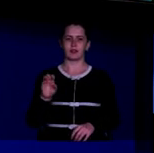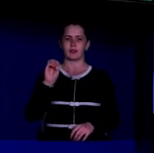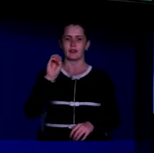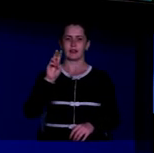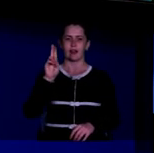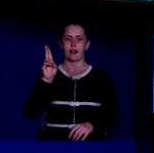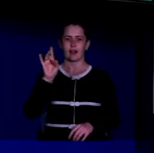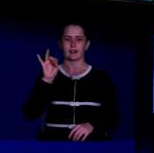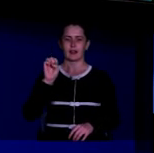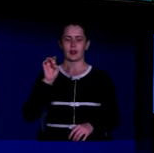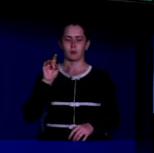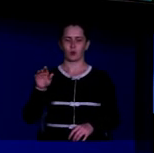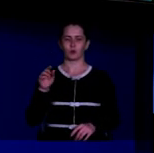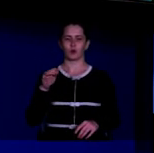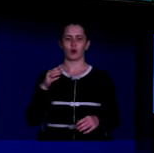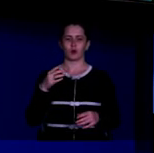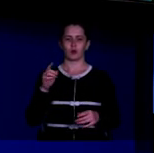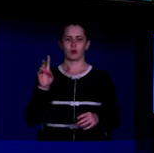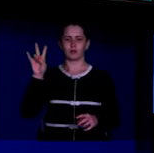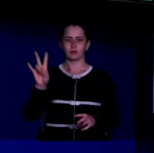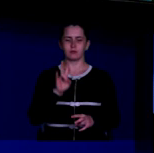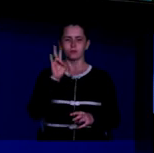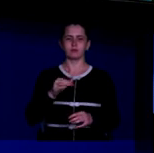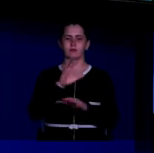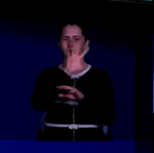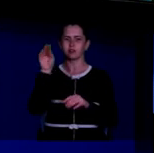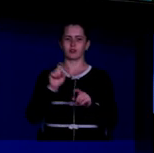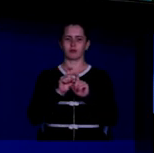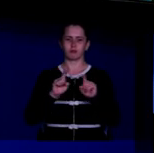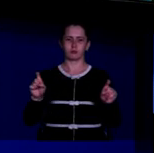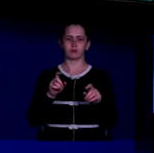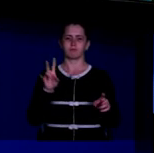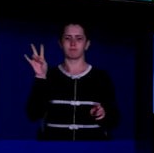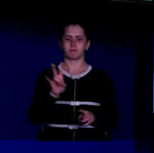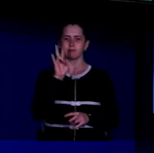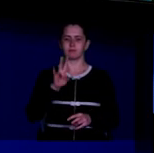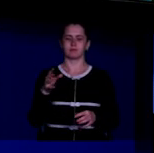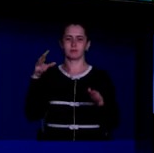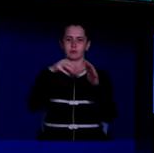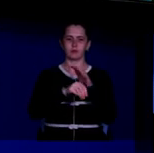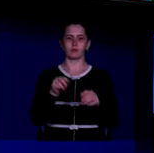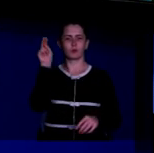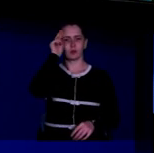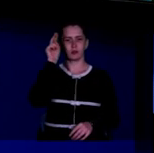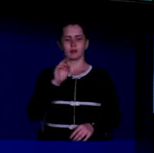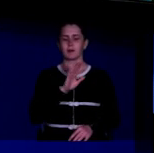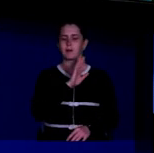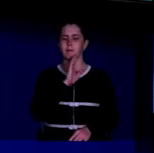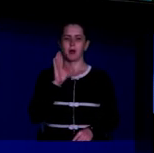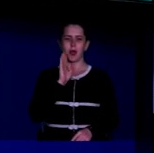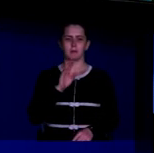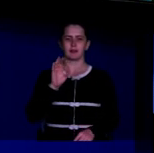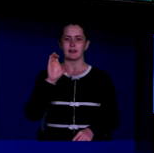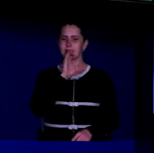Екатеринбургском духовном училище, в Пермской духовной семинарии до 1872 года. Мамин Сибиряк,